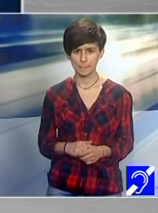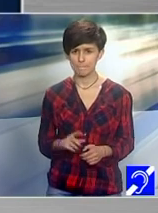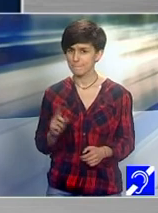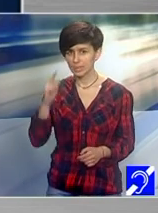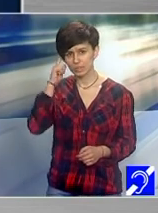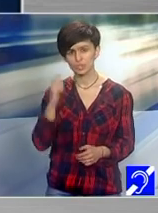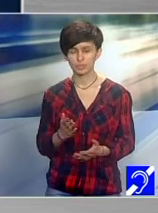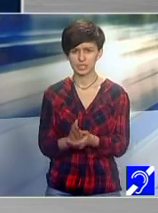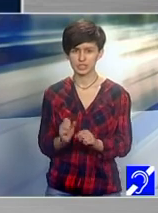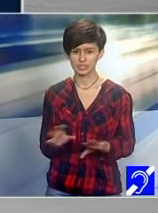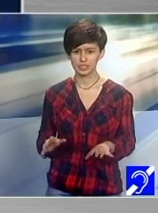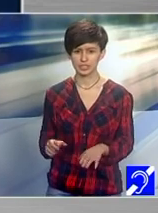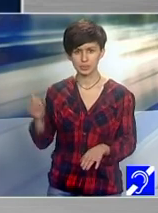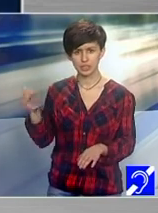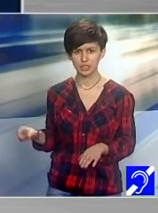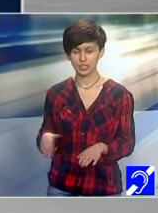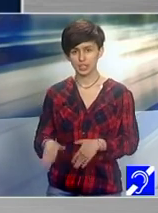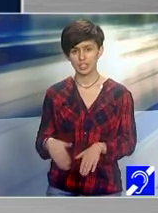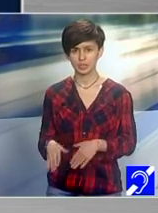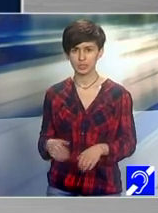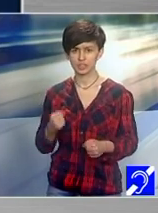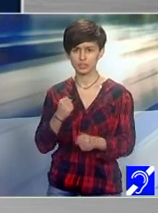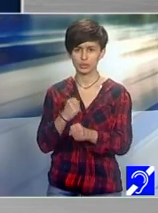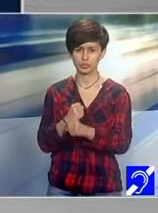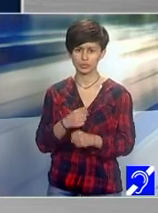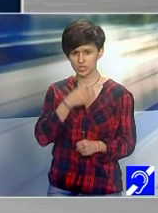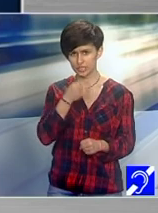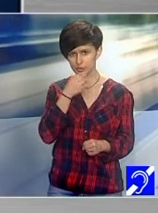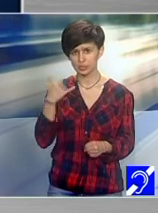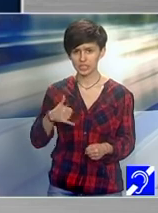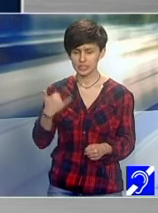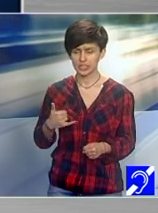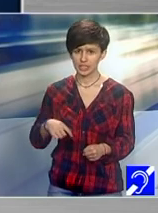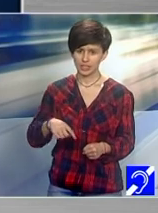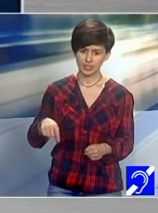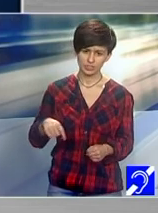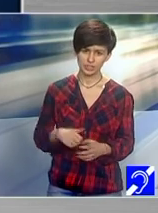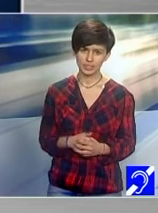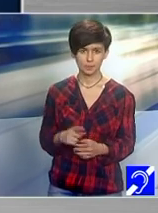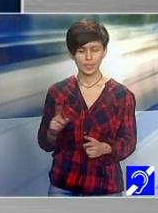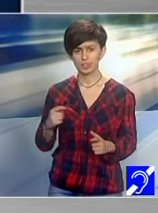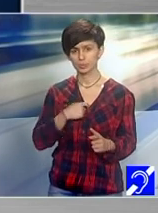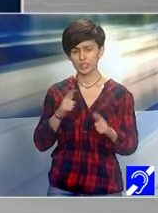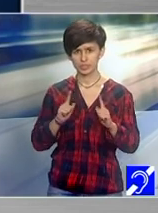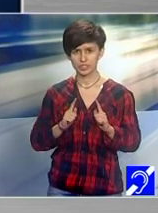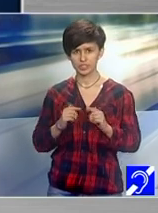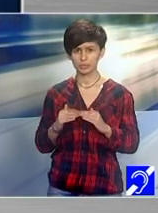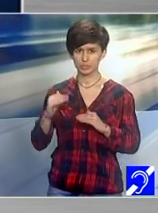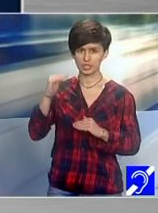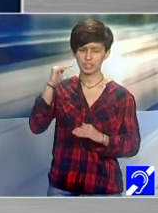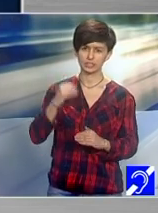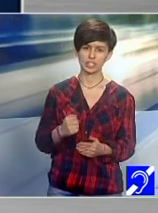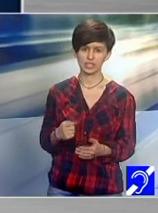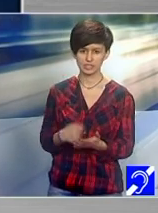așteptăm. Doamna ministra Muncii ne-a spus zilele astea că nu putem aștepta niciun fel de creștere salariale, deoarece bugetul